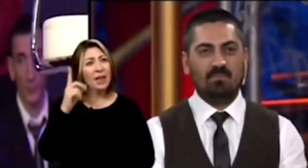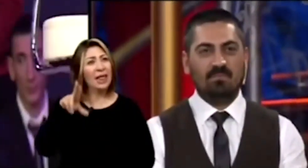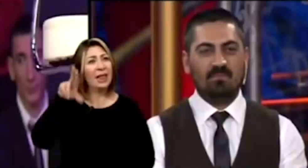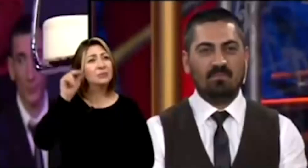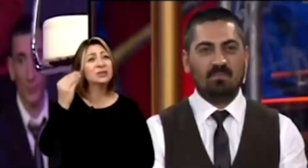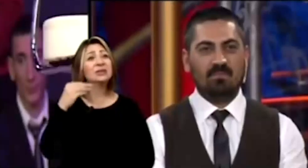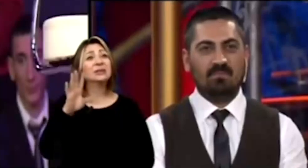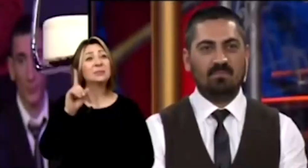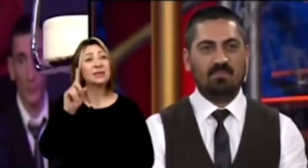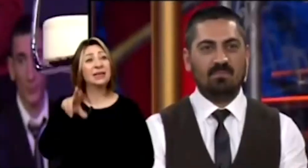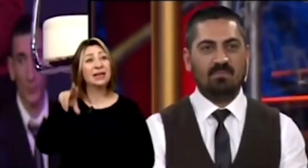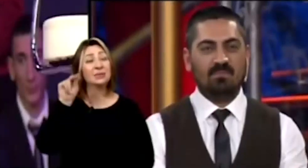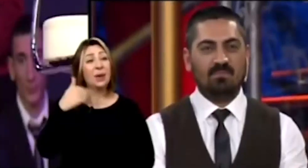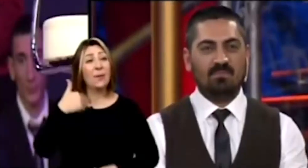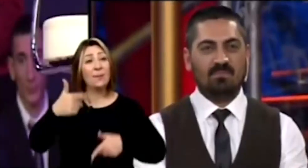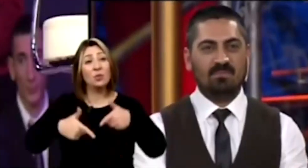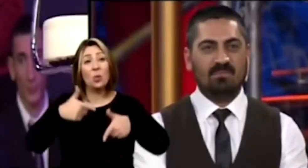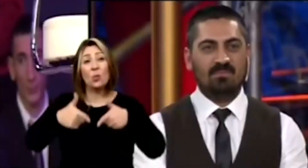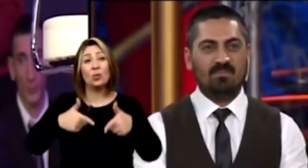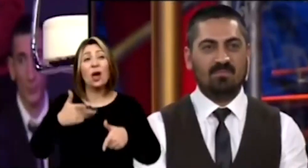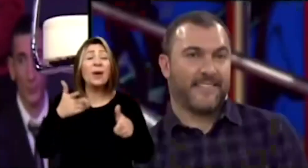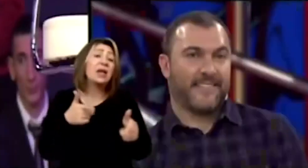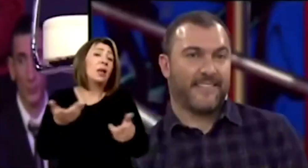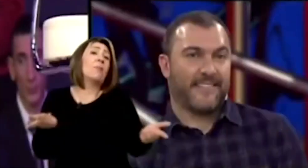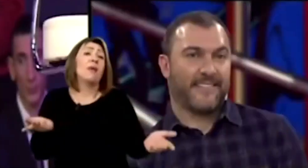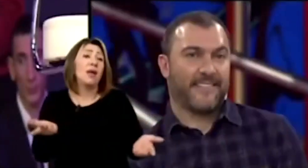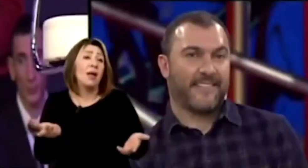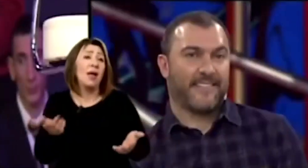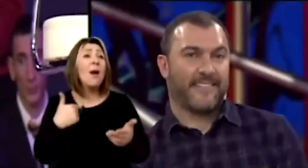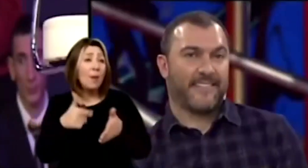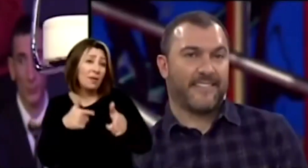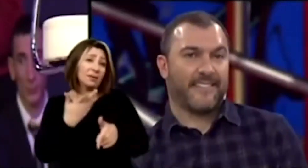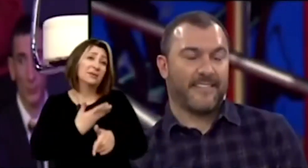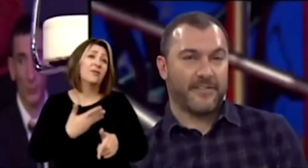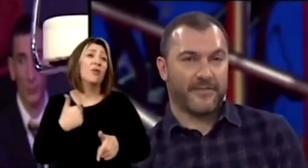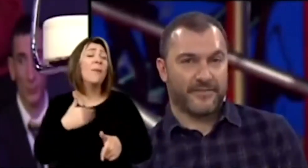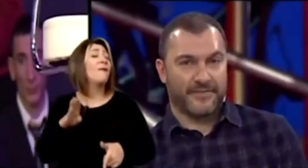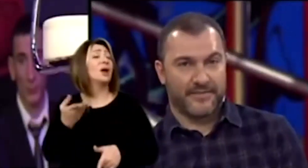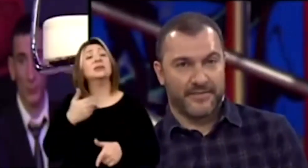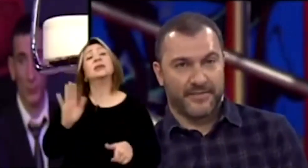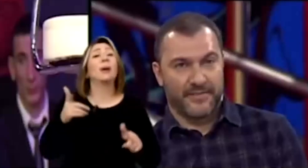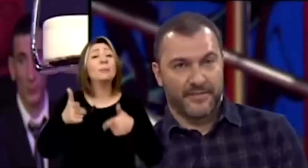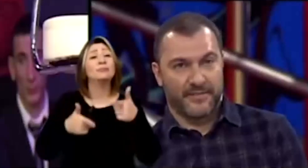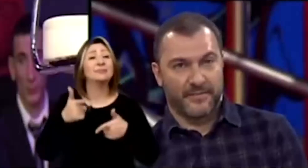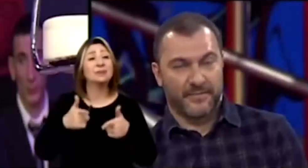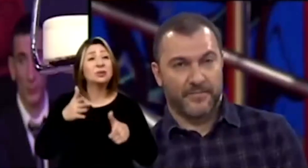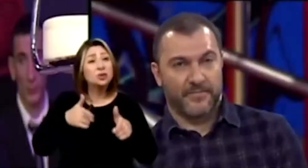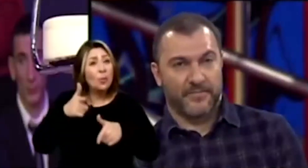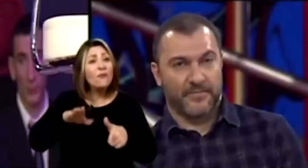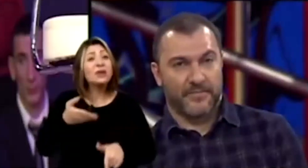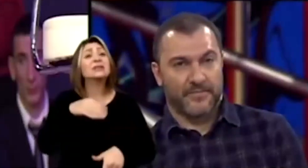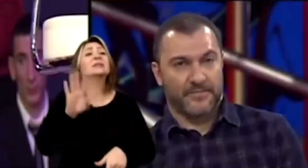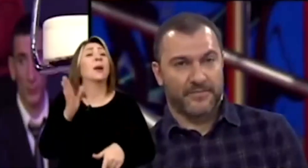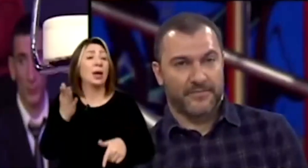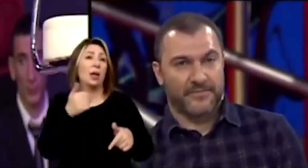Sen kaçsın? 1.70 ama ben topuklu giyiyorum. Aman giyme canım, insan ama aşık. Ama giyiyorum yani. Çarşı. Ben vazgeçmem topukludan. Ya topukludan